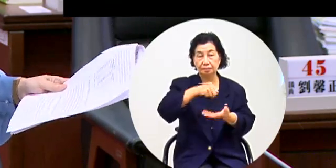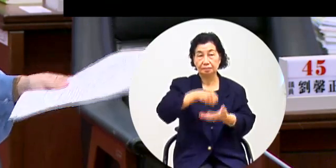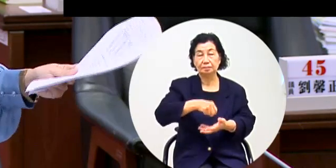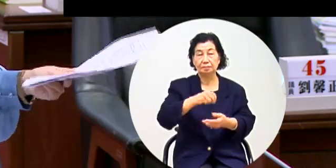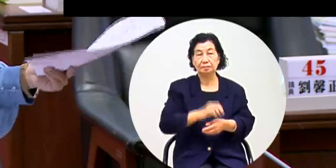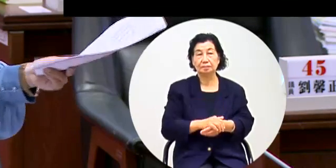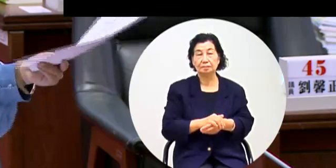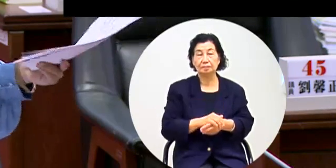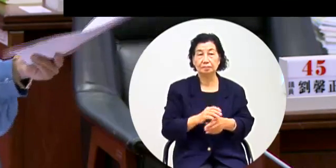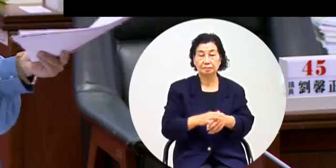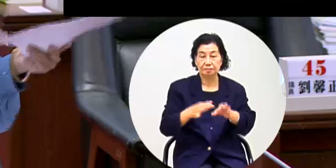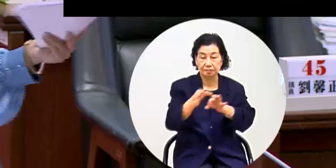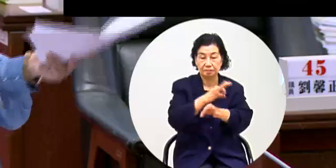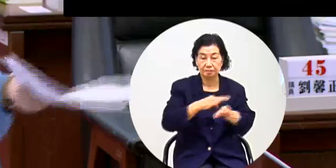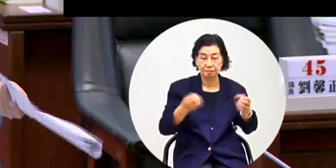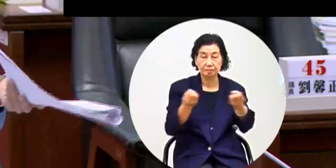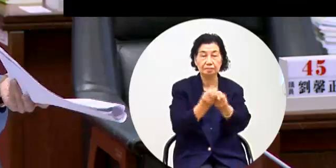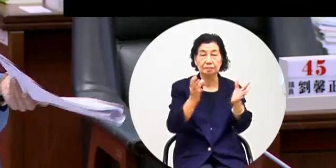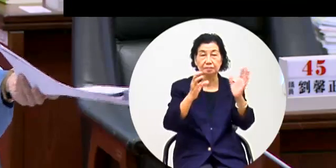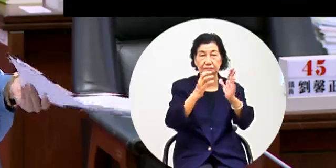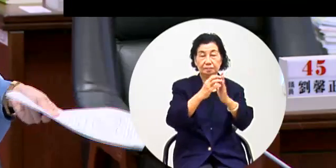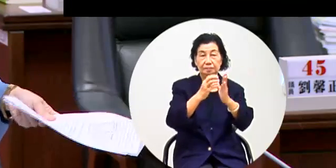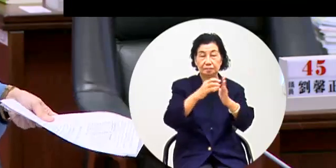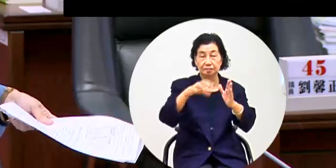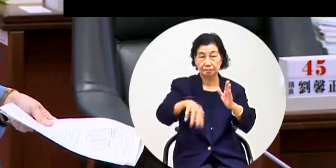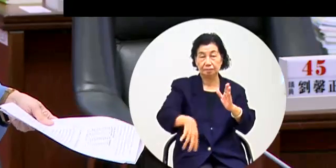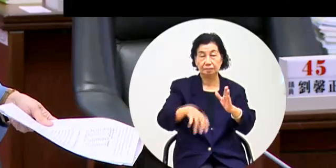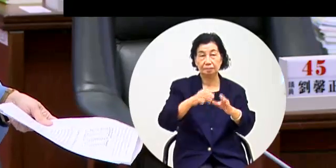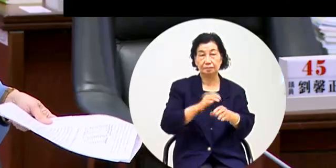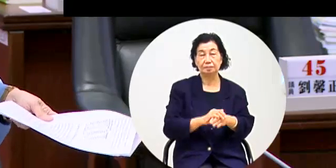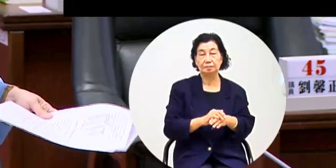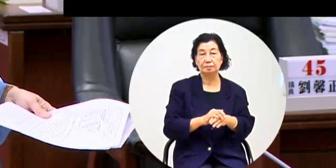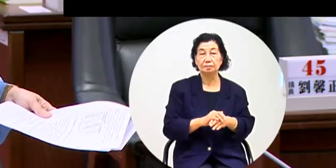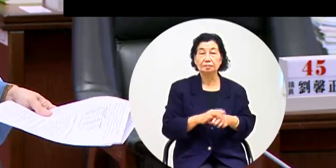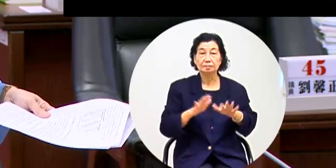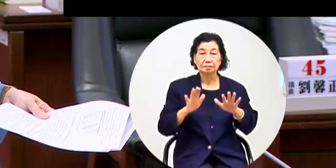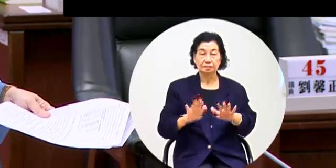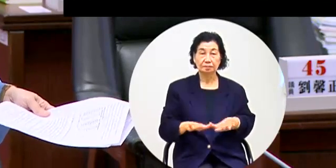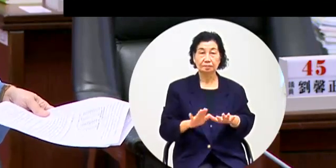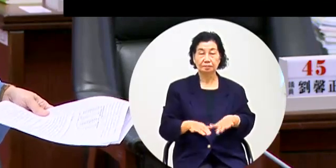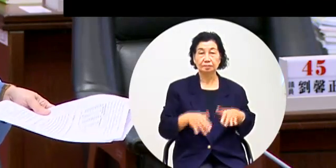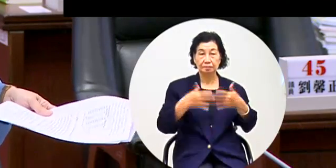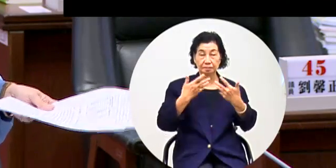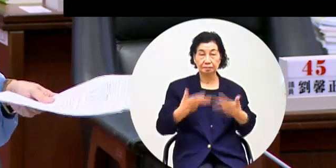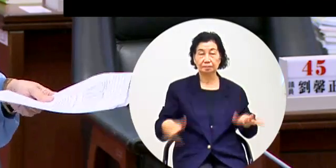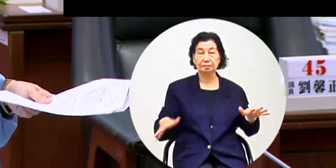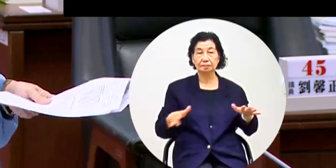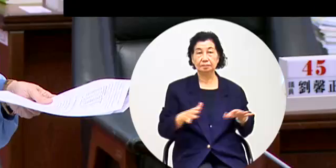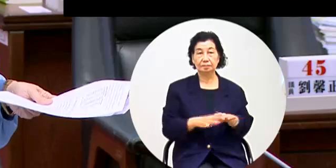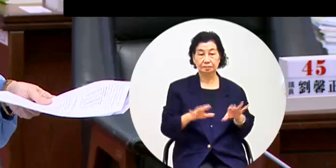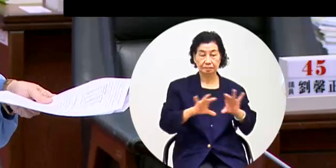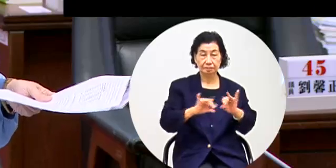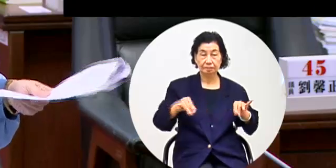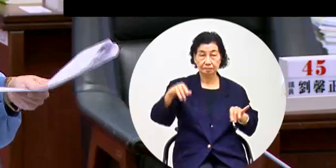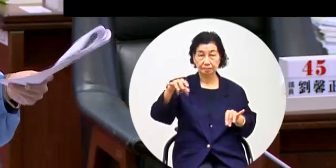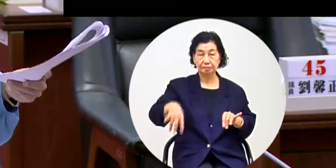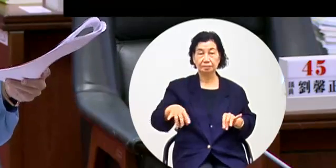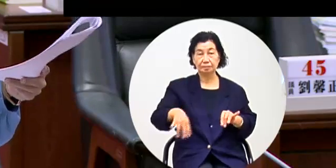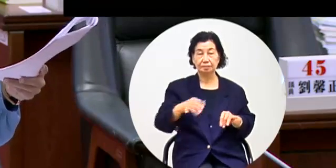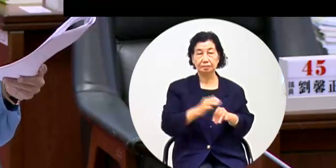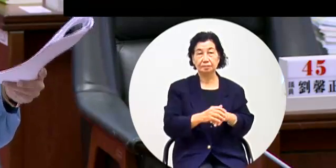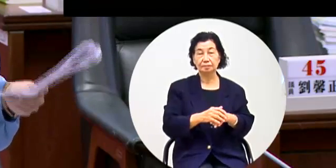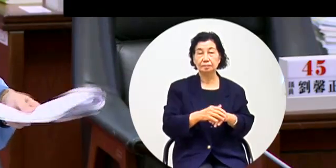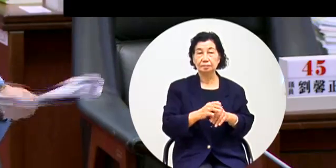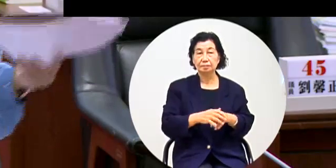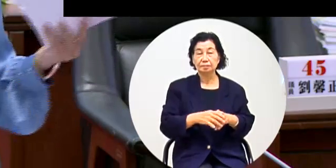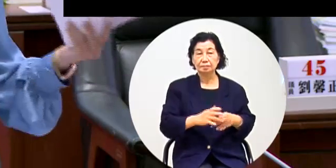说，像这一些有很多的区块里头，它是可能还要再继续。好，比如说我们刚刚讲的这些螺丝